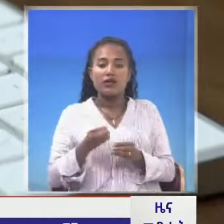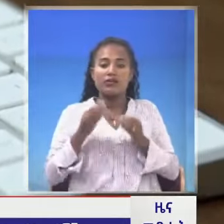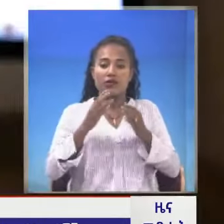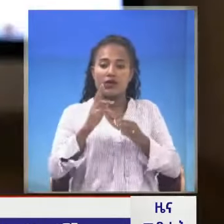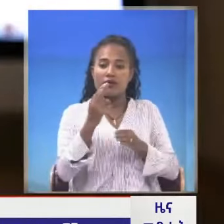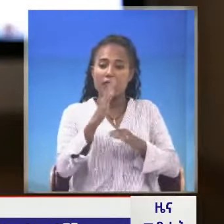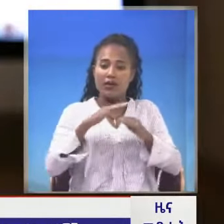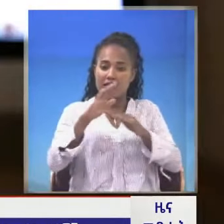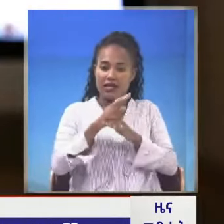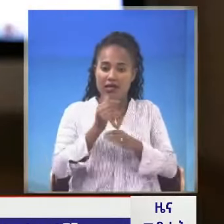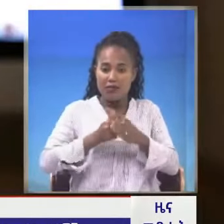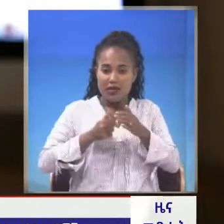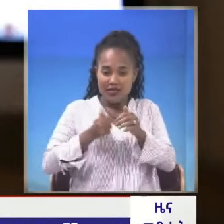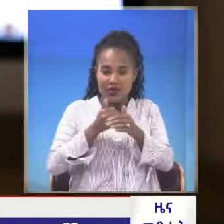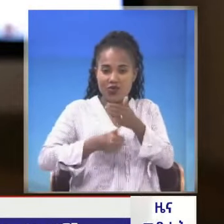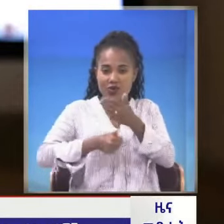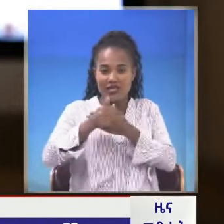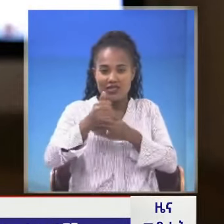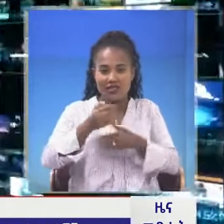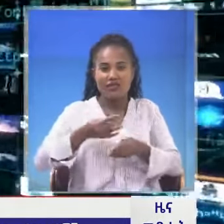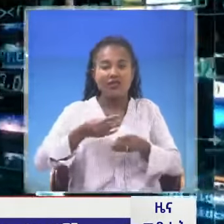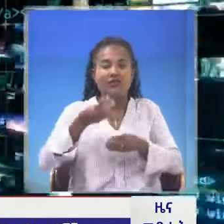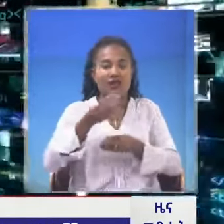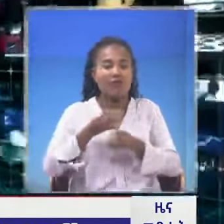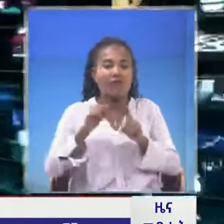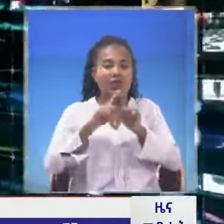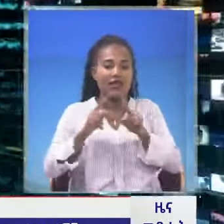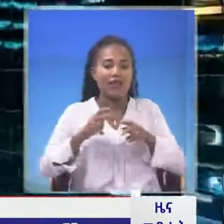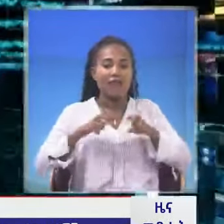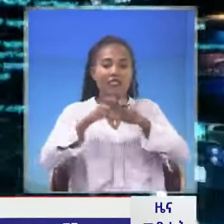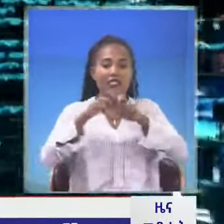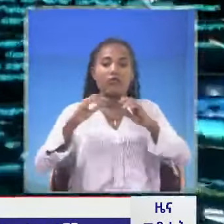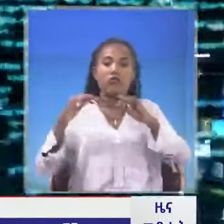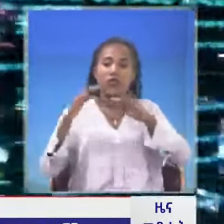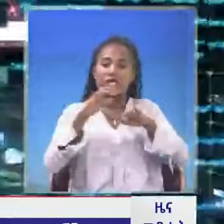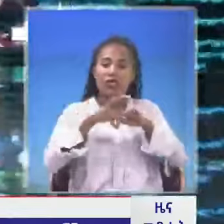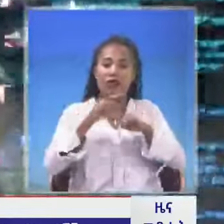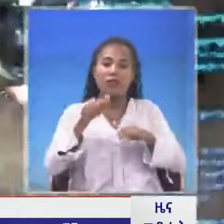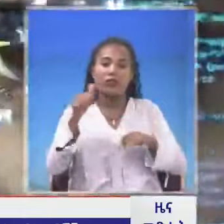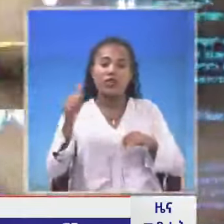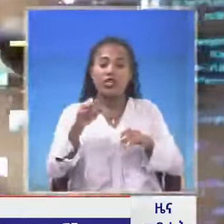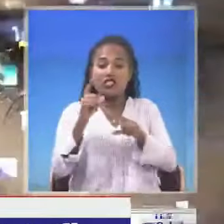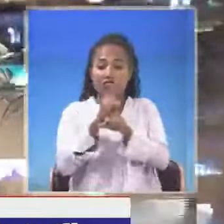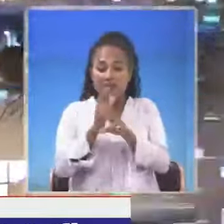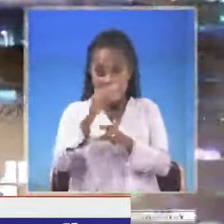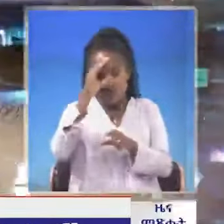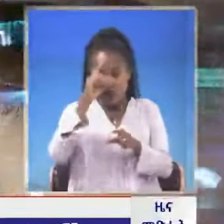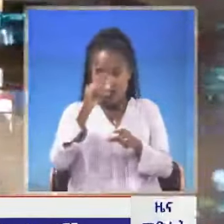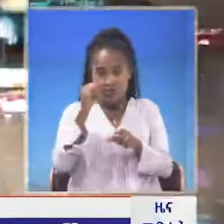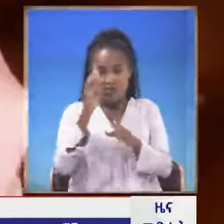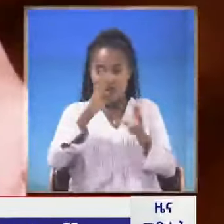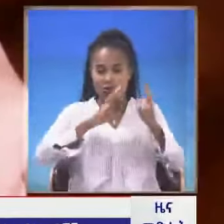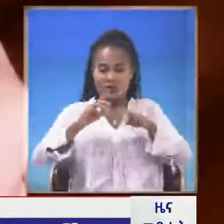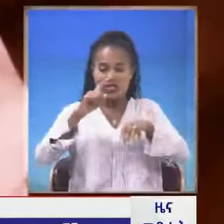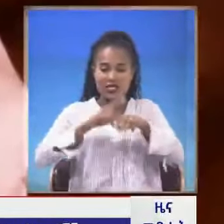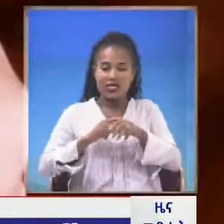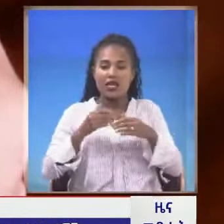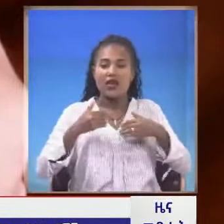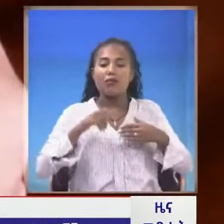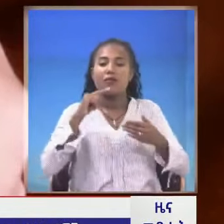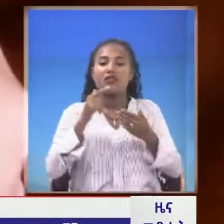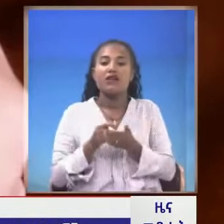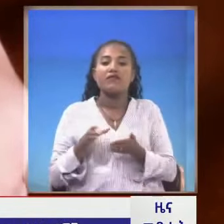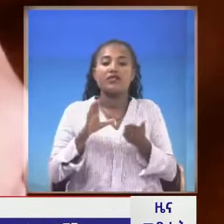ጠቀሜታ ይልቅ የሚያስከትለው ጉዳት ያመዝናል። በተለይ በግጭት በጦርነትና በሌሎችም ተፈጥሯዊና ሰው ሰራሽ ችግሮች ወቅት የሚኖረው የመረጃ